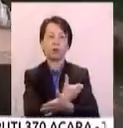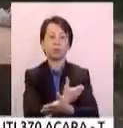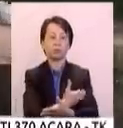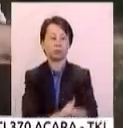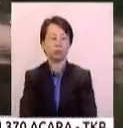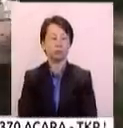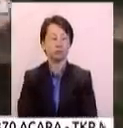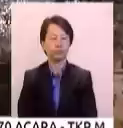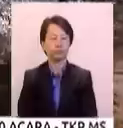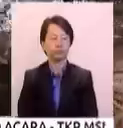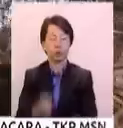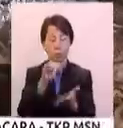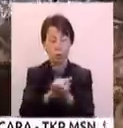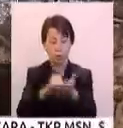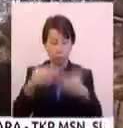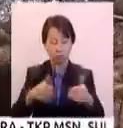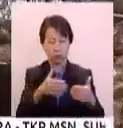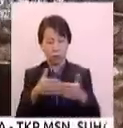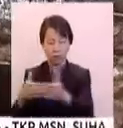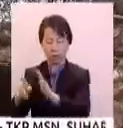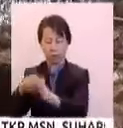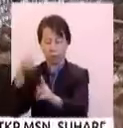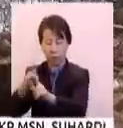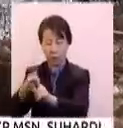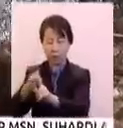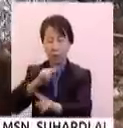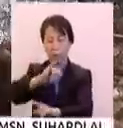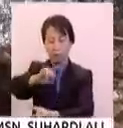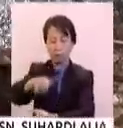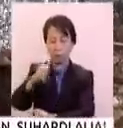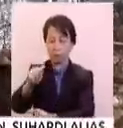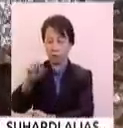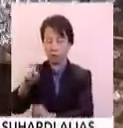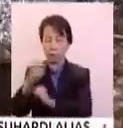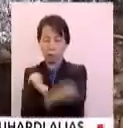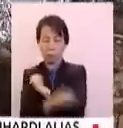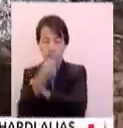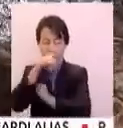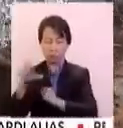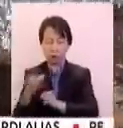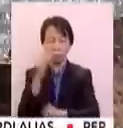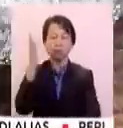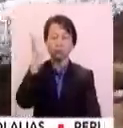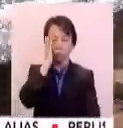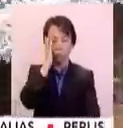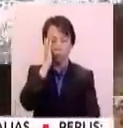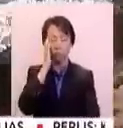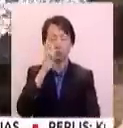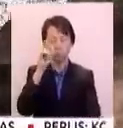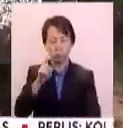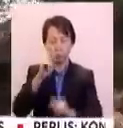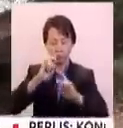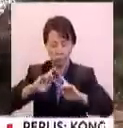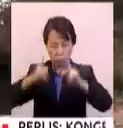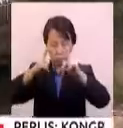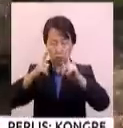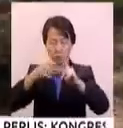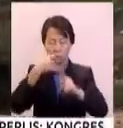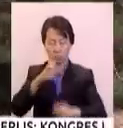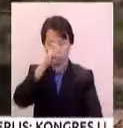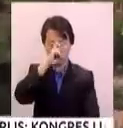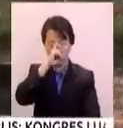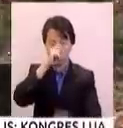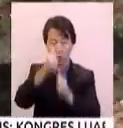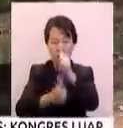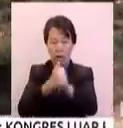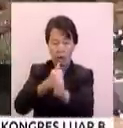Perkara ini telah dilanjutkan kepada setiap pengarah Jabatan Alam Sekitar JAS Negeri untuk mengambil inisiatif yang perlu bagi meningkatkan aspek penguatkuasaan